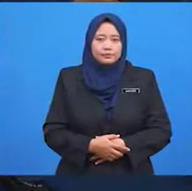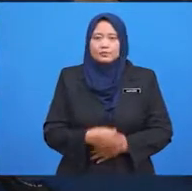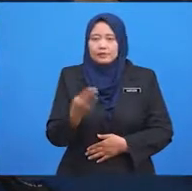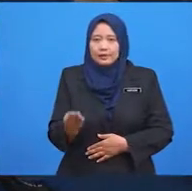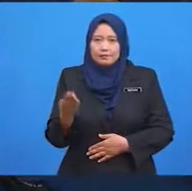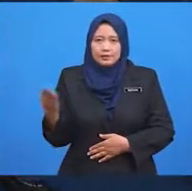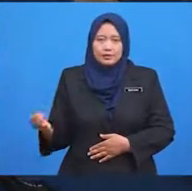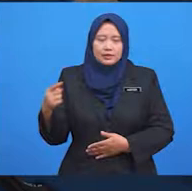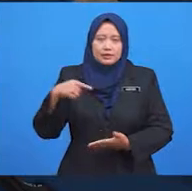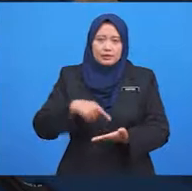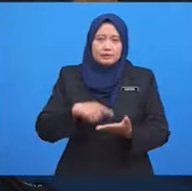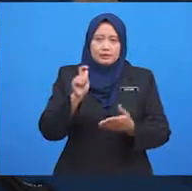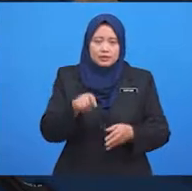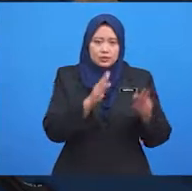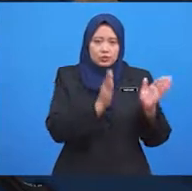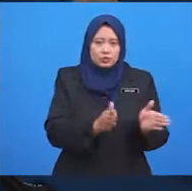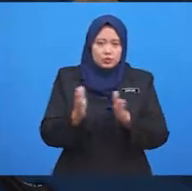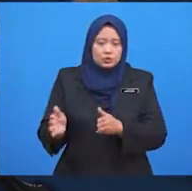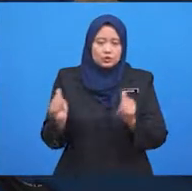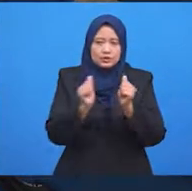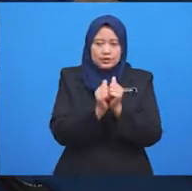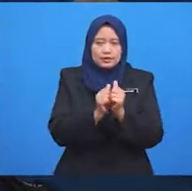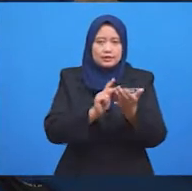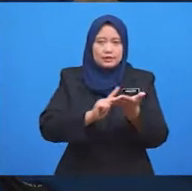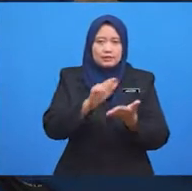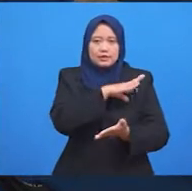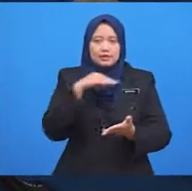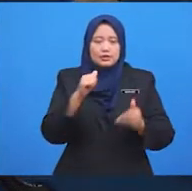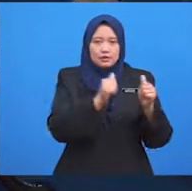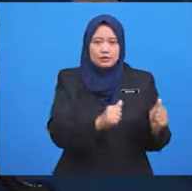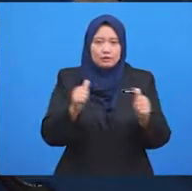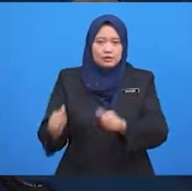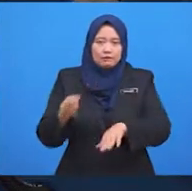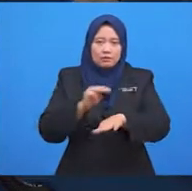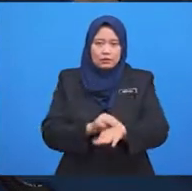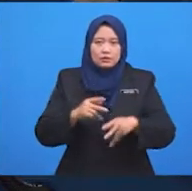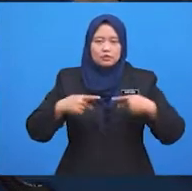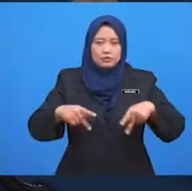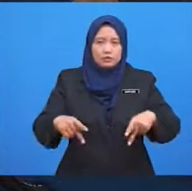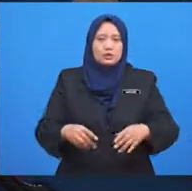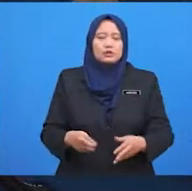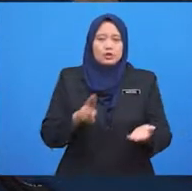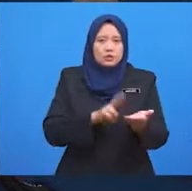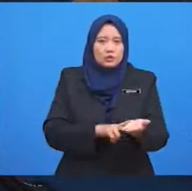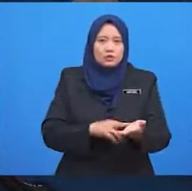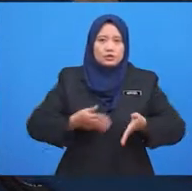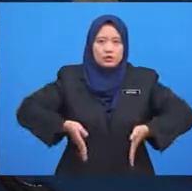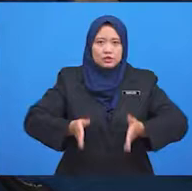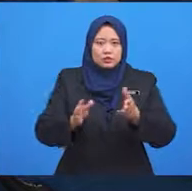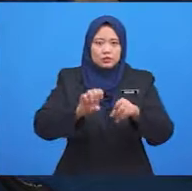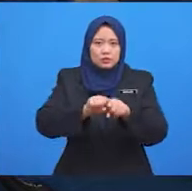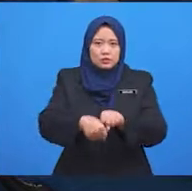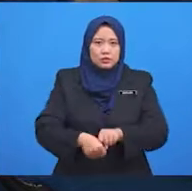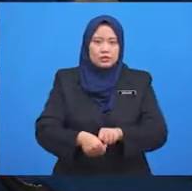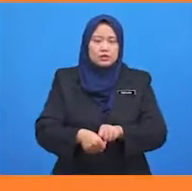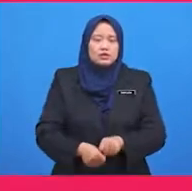Bahan-bahan ini perlu disusun dengan kemas dan teratur semasa proses rawatan yang dijalankan supaya